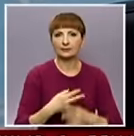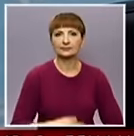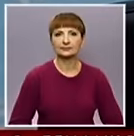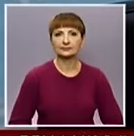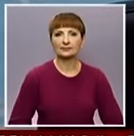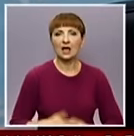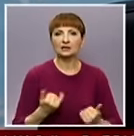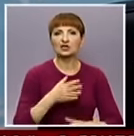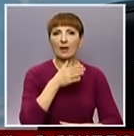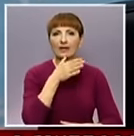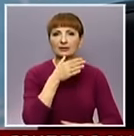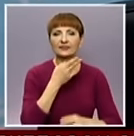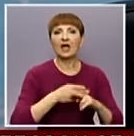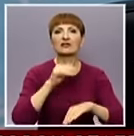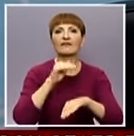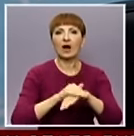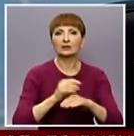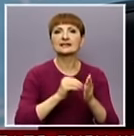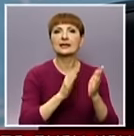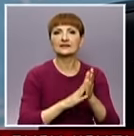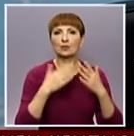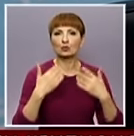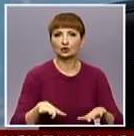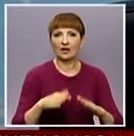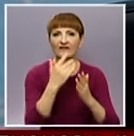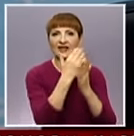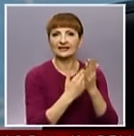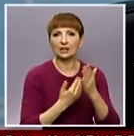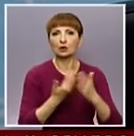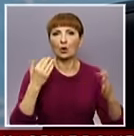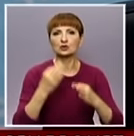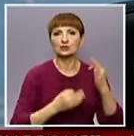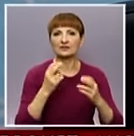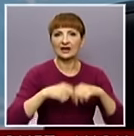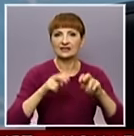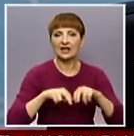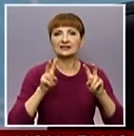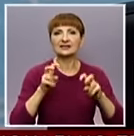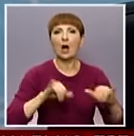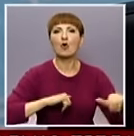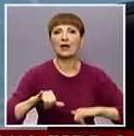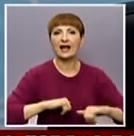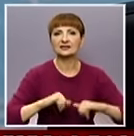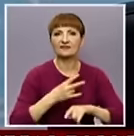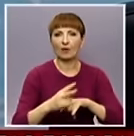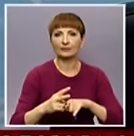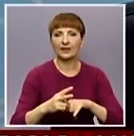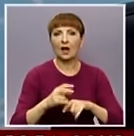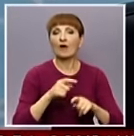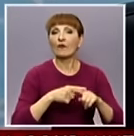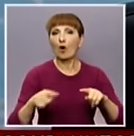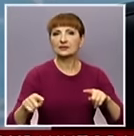В настоящий момент данный факт зарегистрирован в едином реестре досудебного расследования по статье хулиганства. Возможно, в